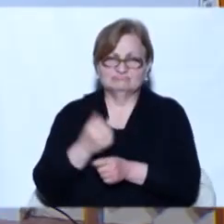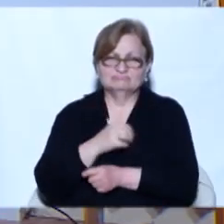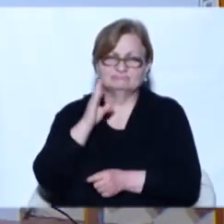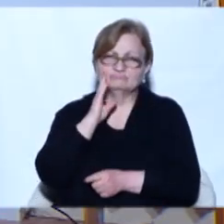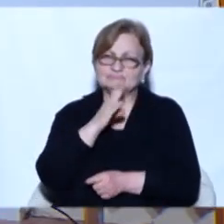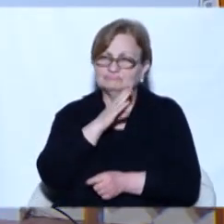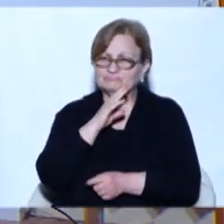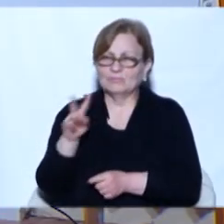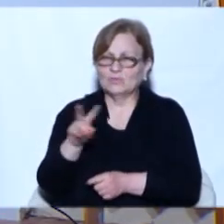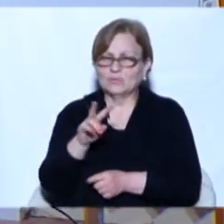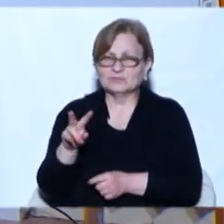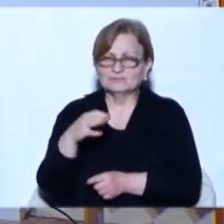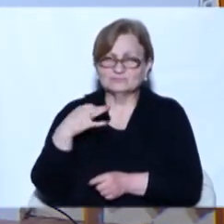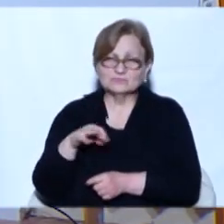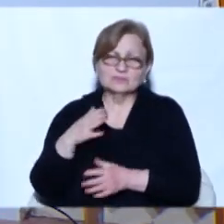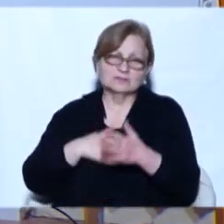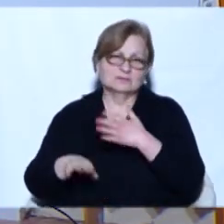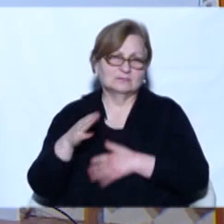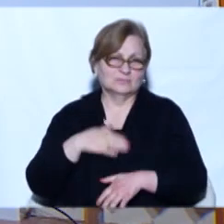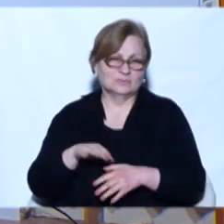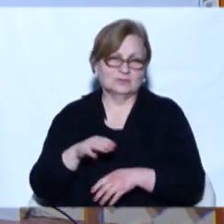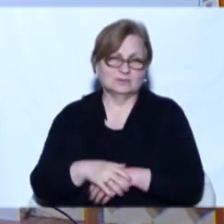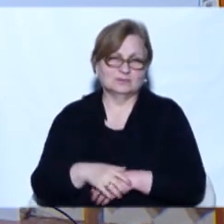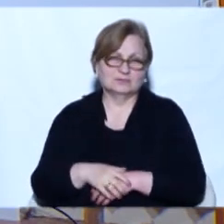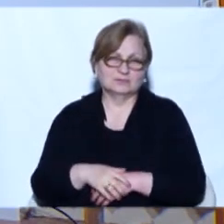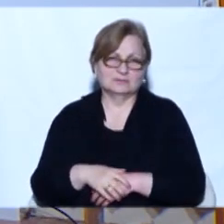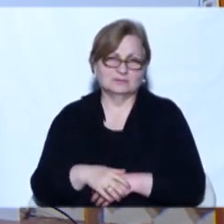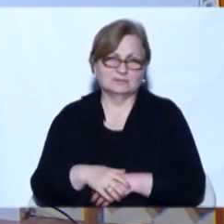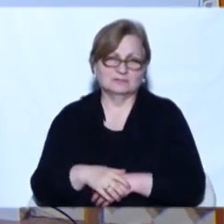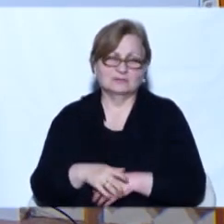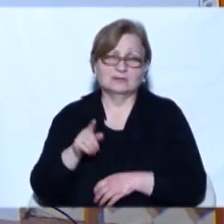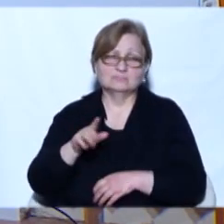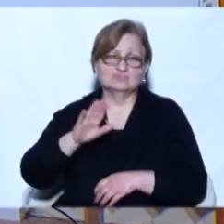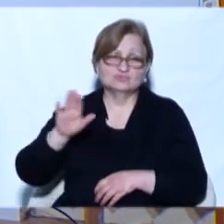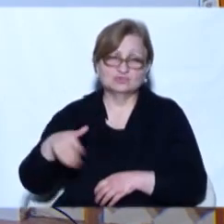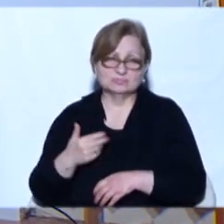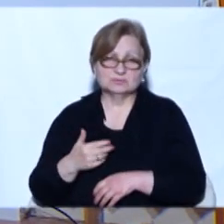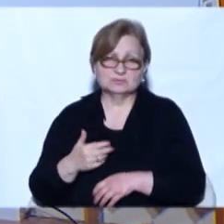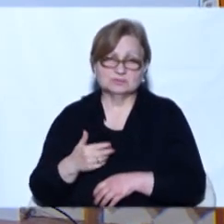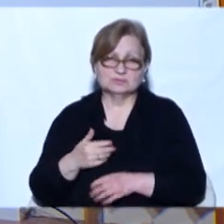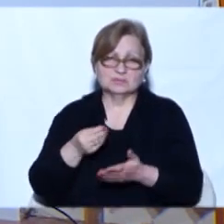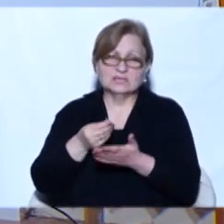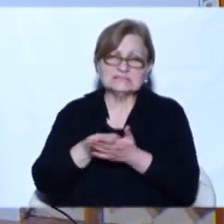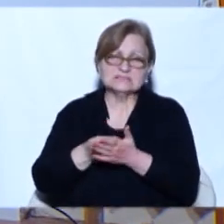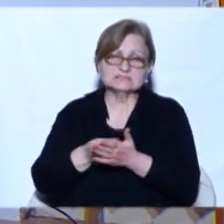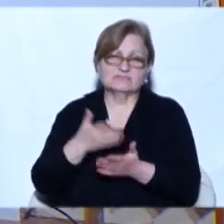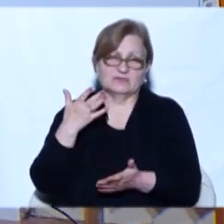დედაშვილმა ძალიან გაუხარდათ. Და მას შემდეგ ძვირფას